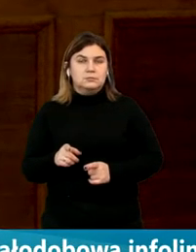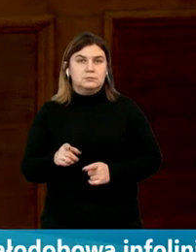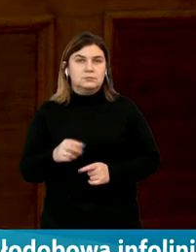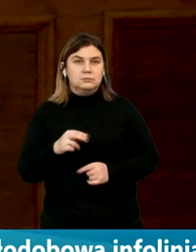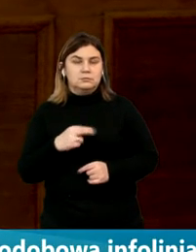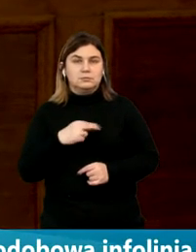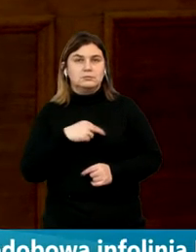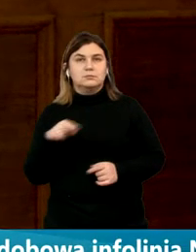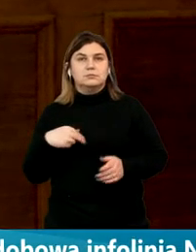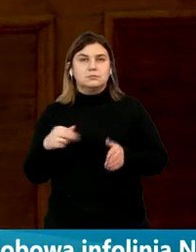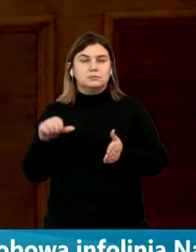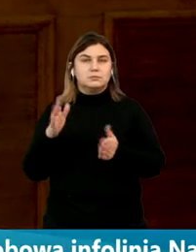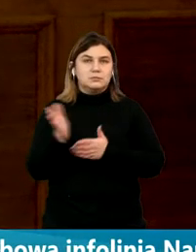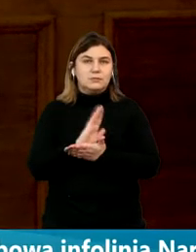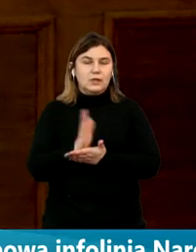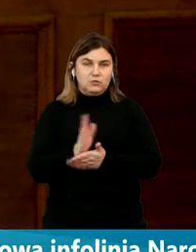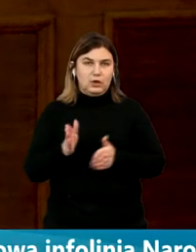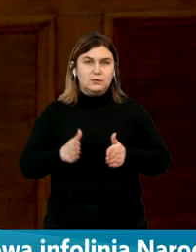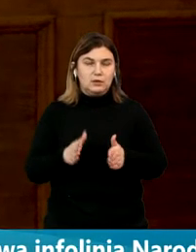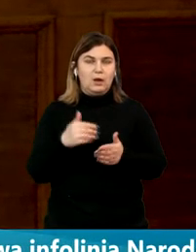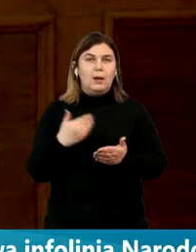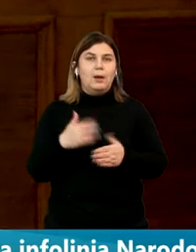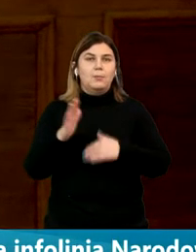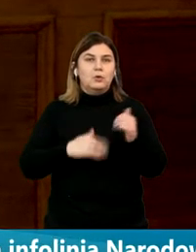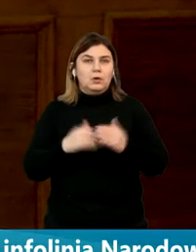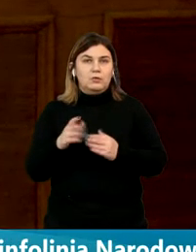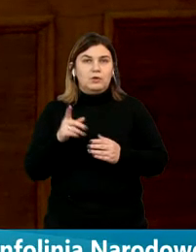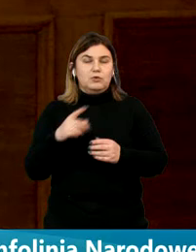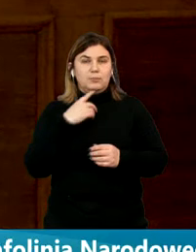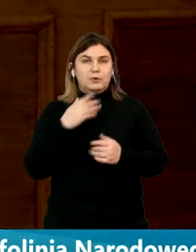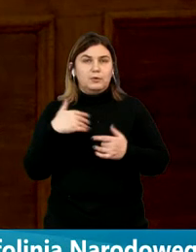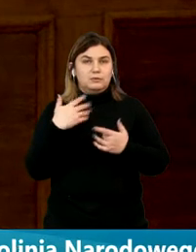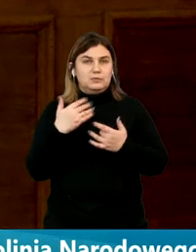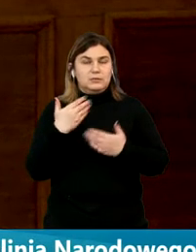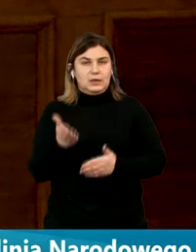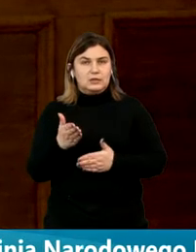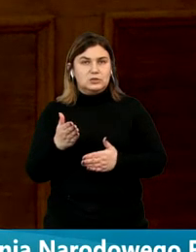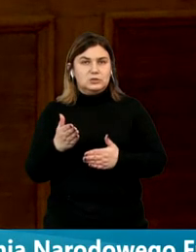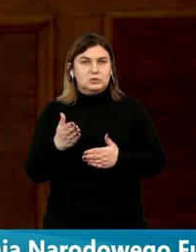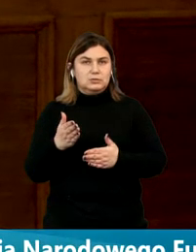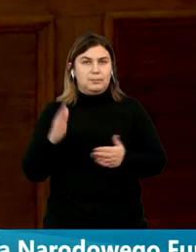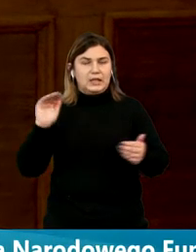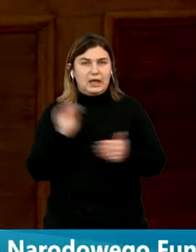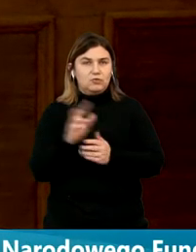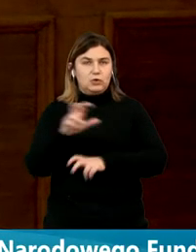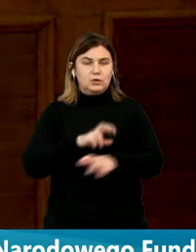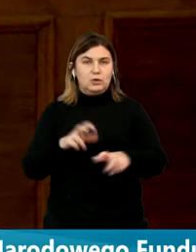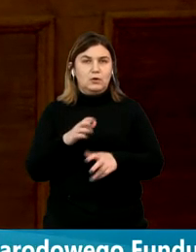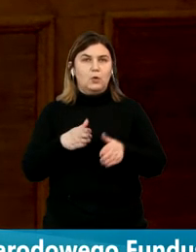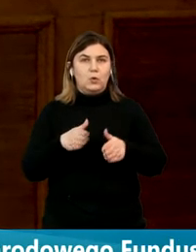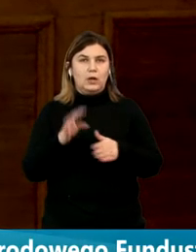nasza trasa średnicowa jest budowana po to, aby odciążyć ruch między innymi z ulicy